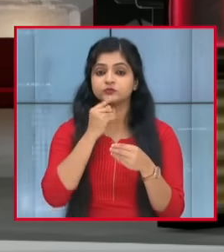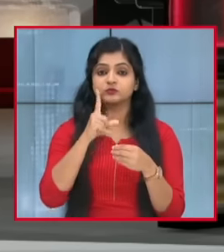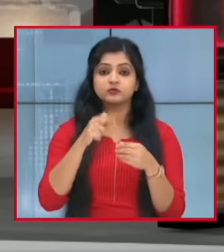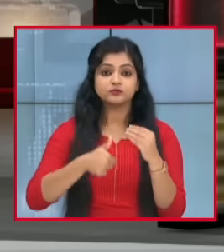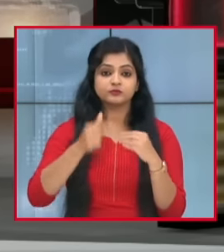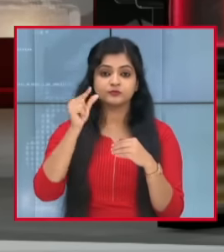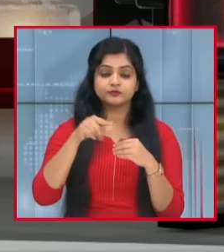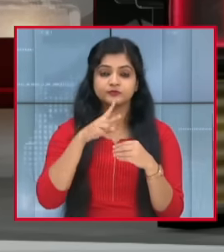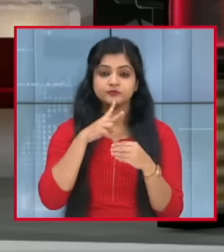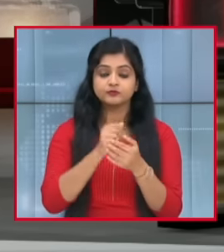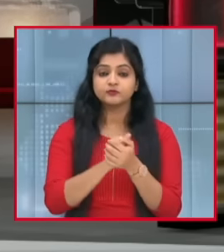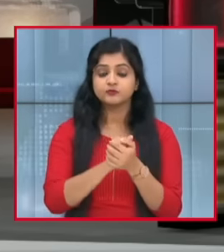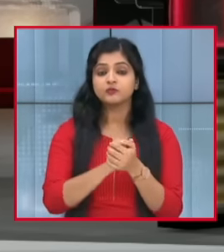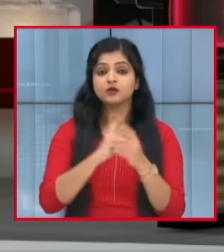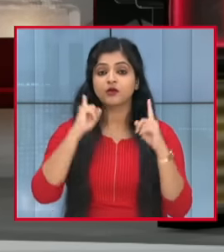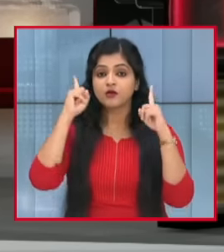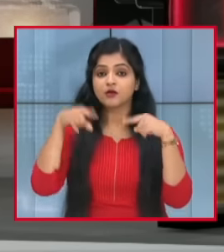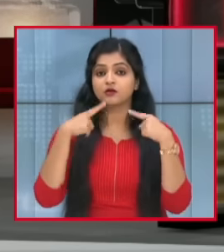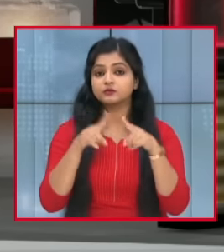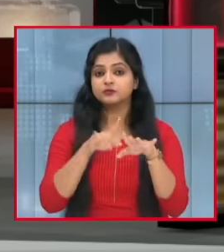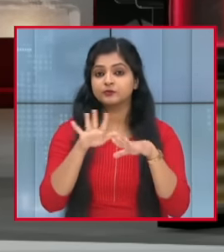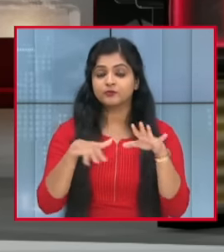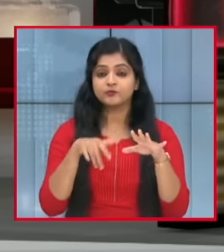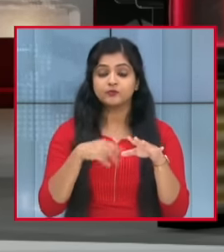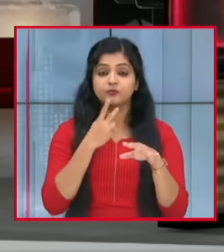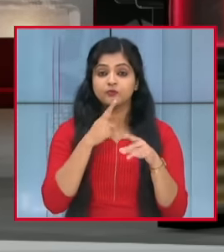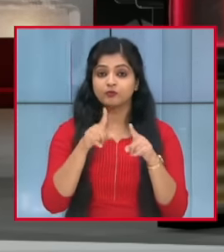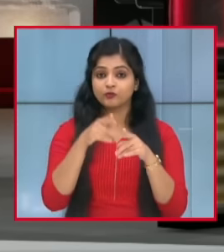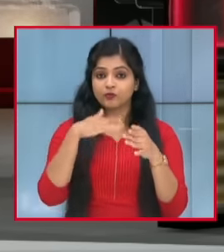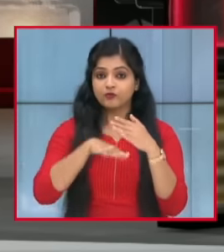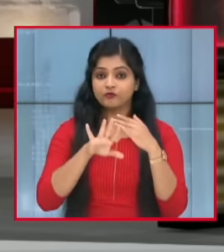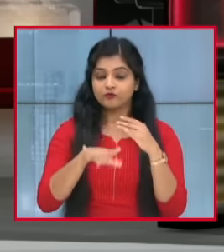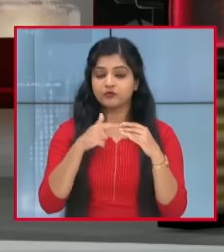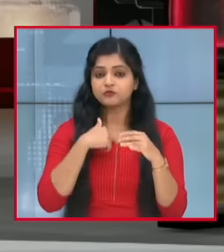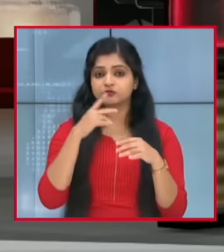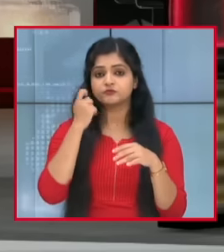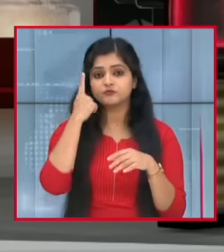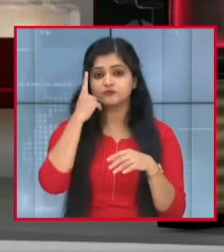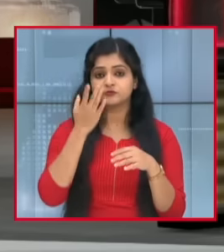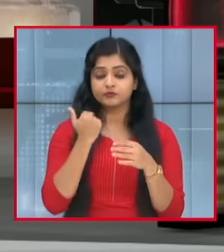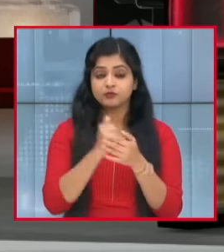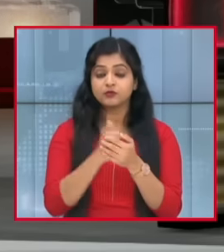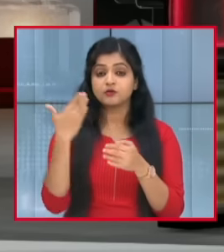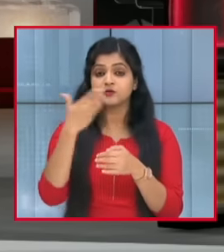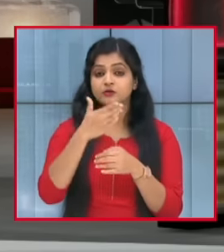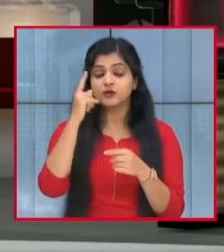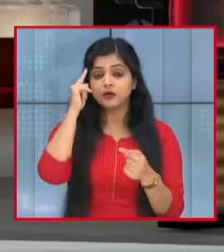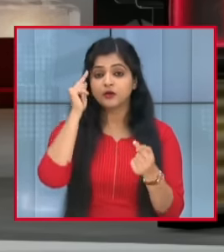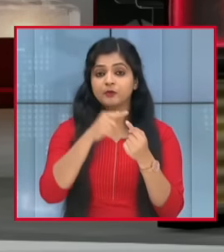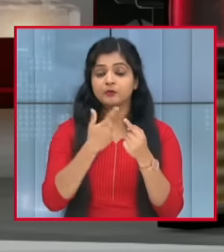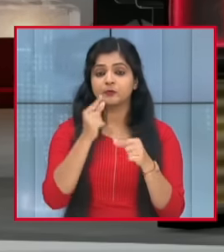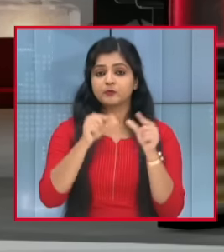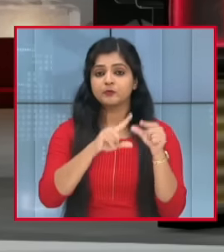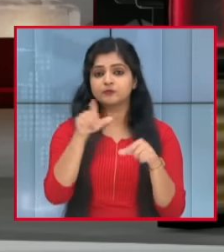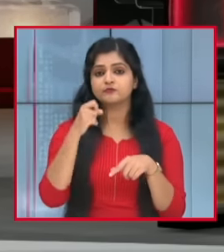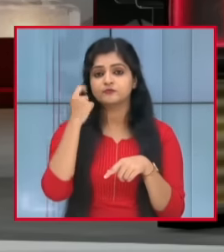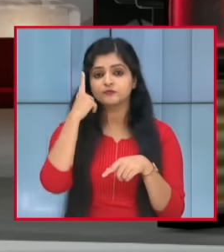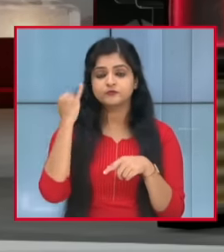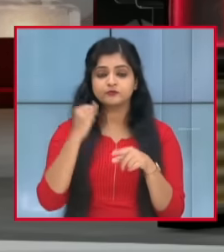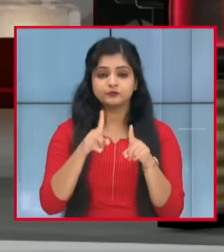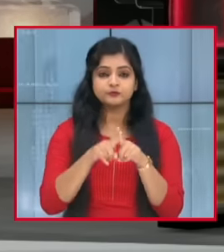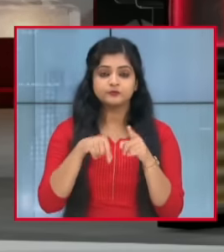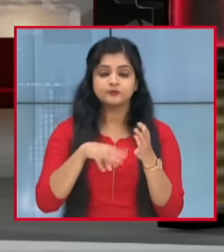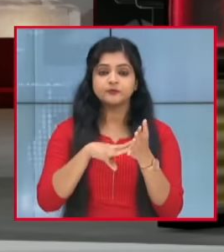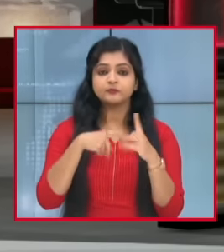മുനീർ. ആട്ടിൻ തോലണിഞ്ഞ ചെന്നായ്ക്കളെ തിരിച്ചറിയാൻ പ്രയാസമില്ല. ഏത് സന്ദർശനവും എന്തിനു വേണ്ടിയാണെന്ന് ജനങ്ങൾക്ക് ബോധ്യമാകുമെന്നും MK